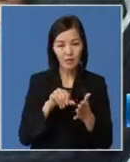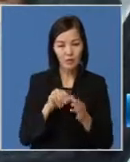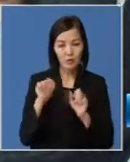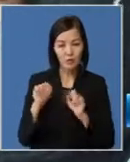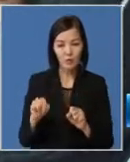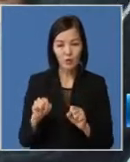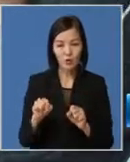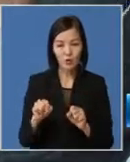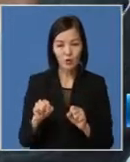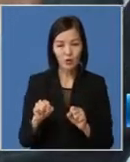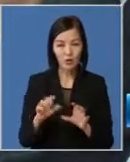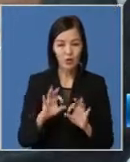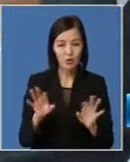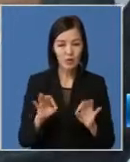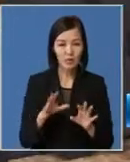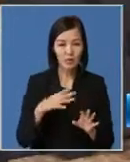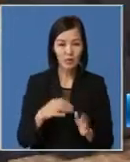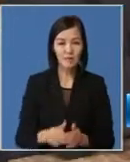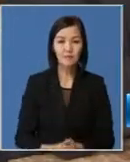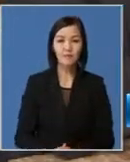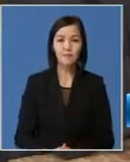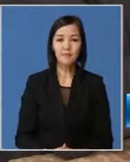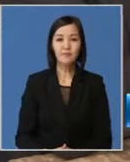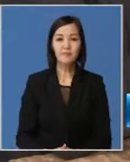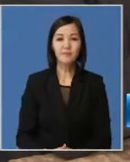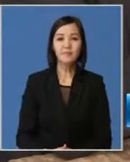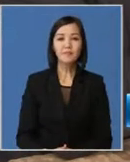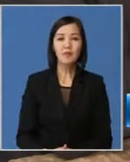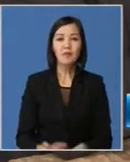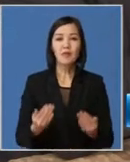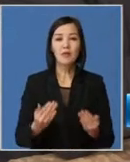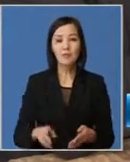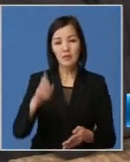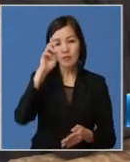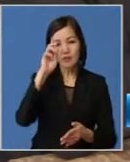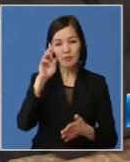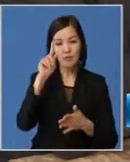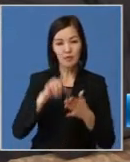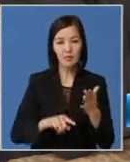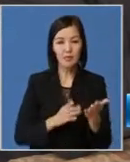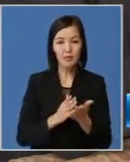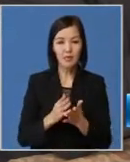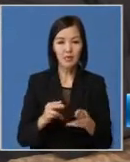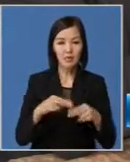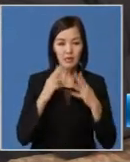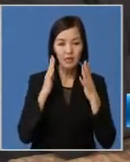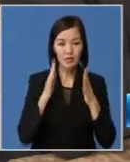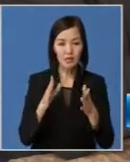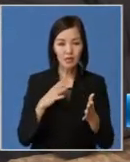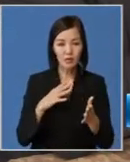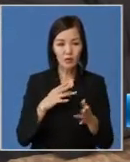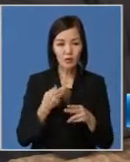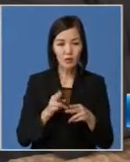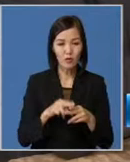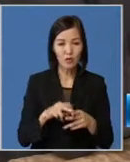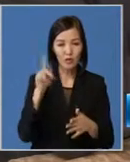сақтауы негіз екенін жеткізді. Біздің мемлекетіміз осы дін саласына ерекше назар аударып, өйткені